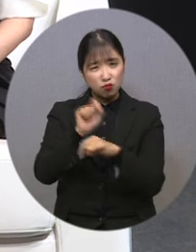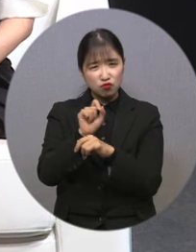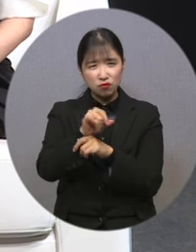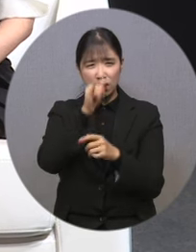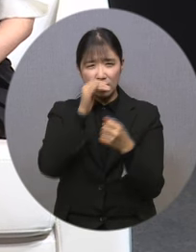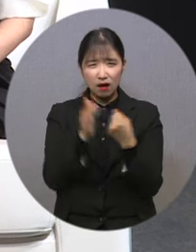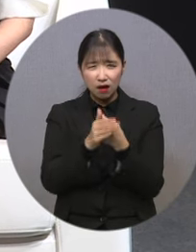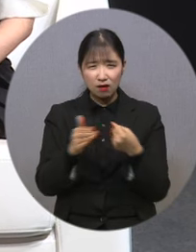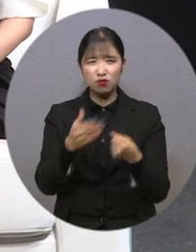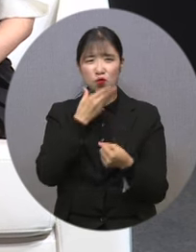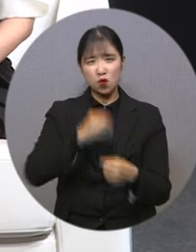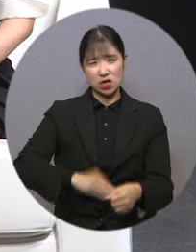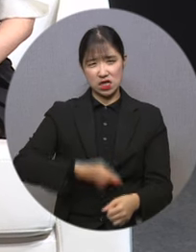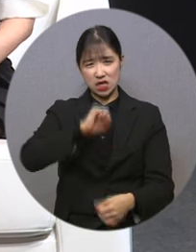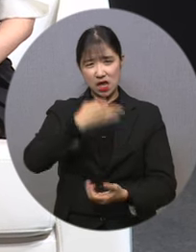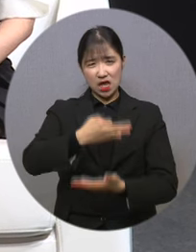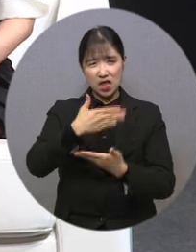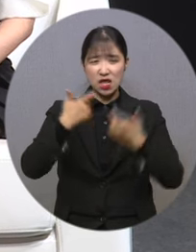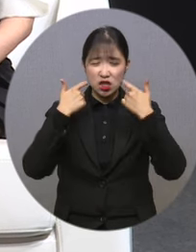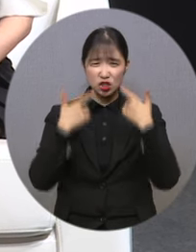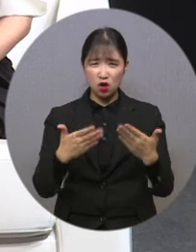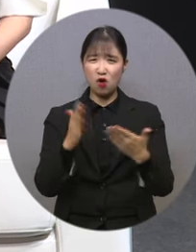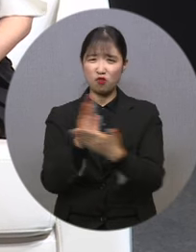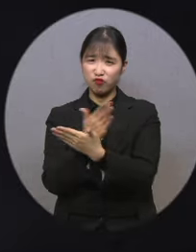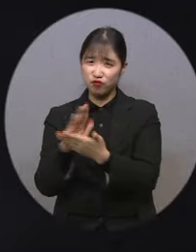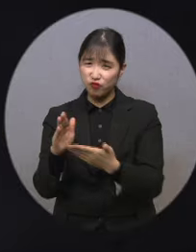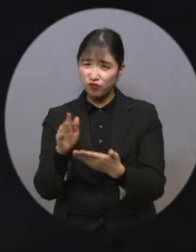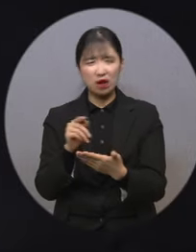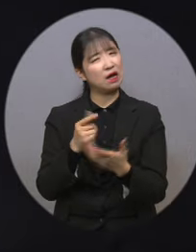우린 그 복지 예산이 정확하게 분배된다고 볼 수 없잖아요.